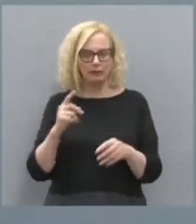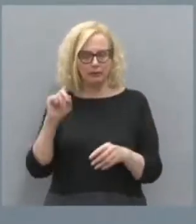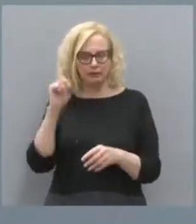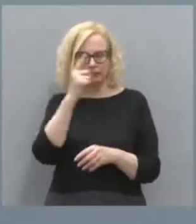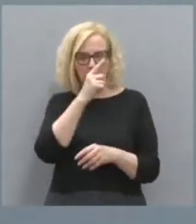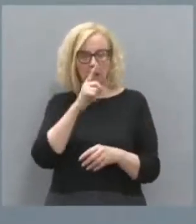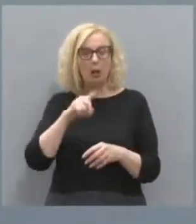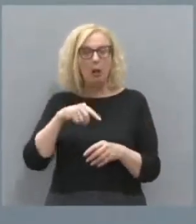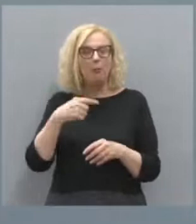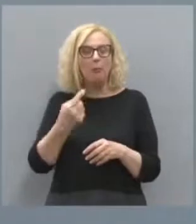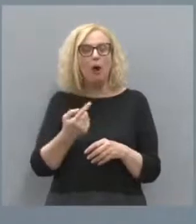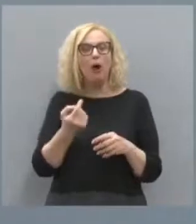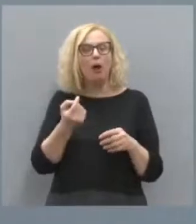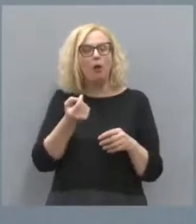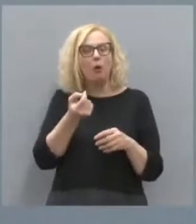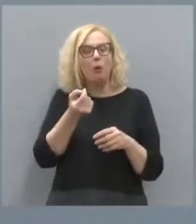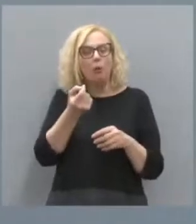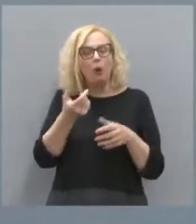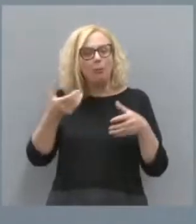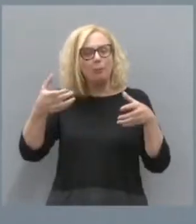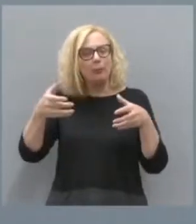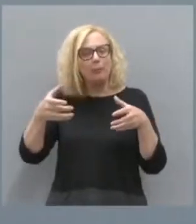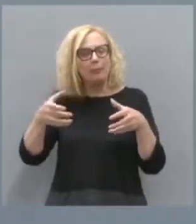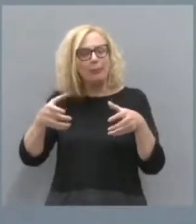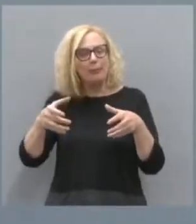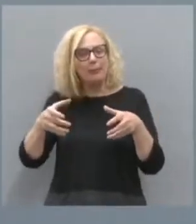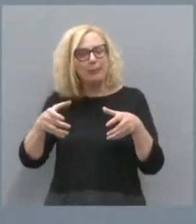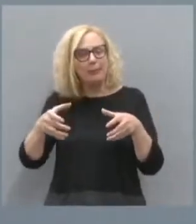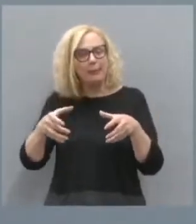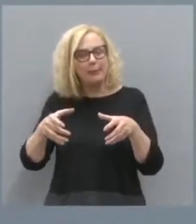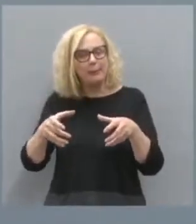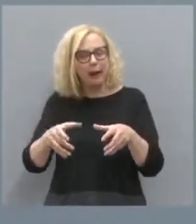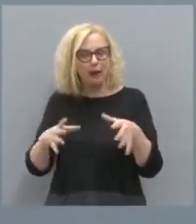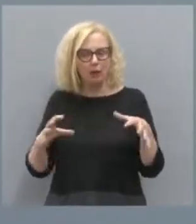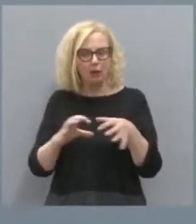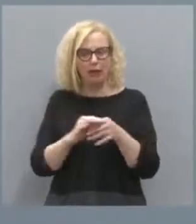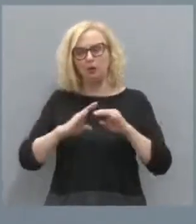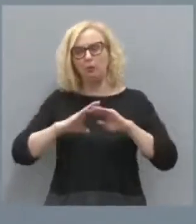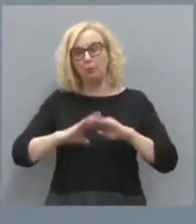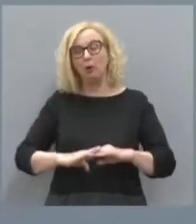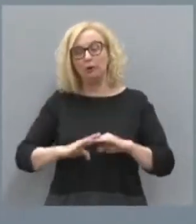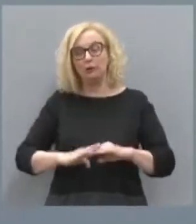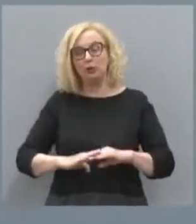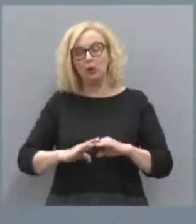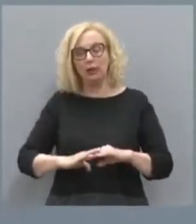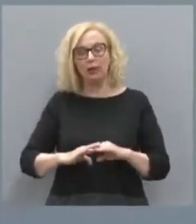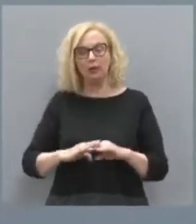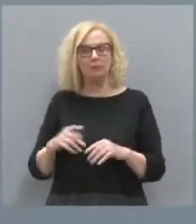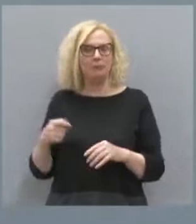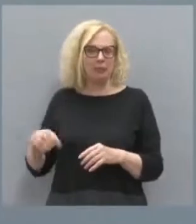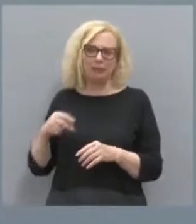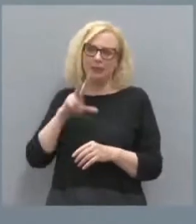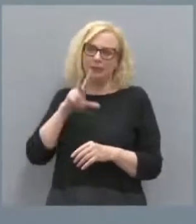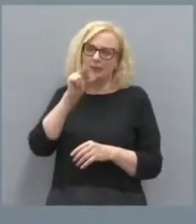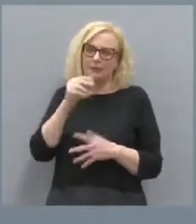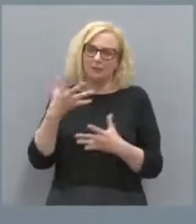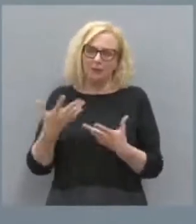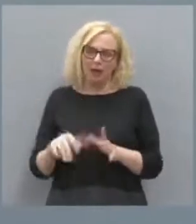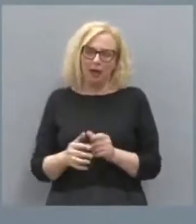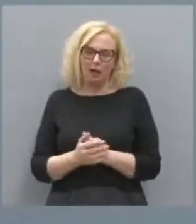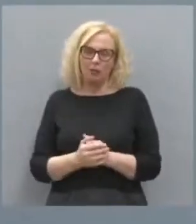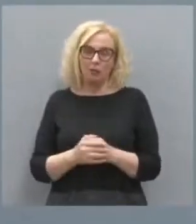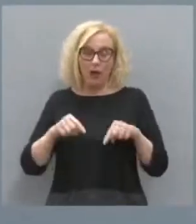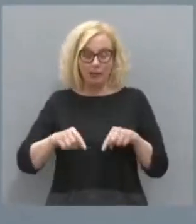lenta della protezione immunitaria per cui come ha detto il presidente se noi seguiamo gli